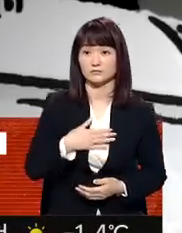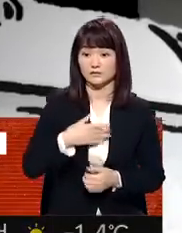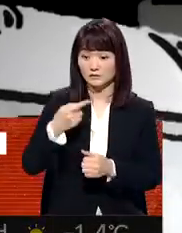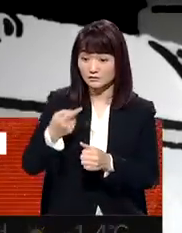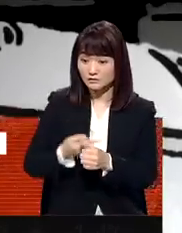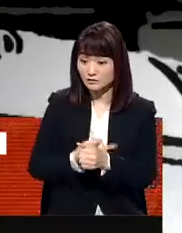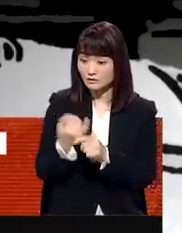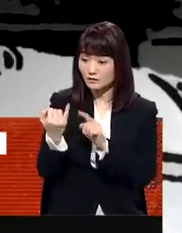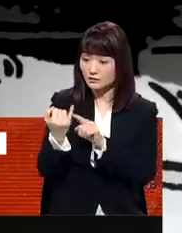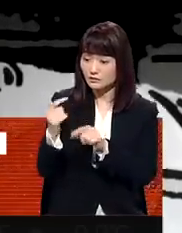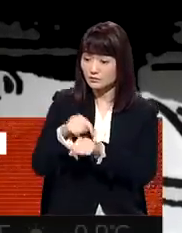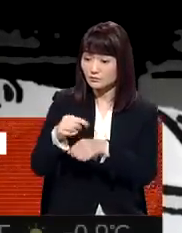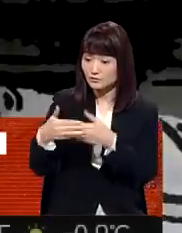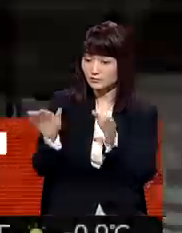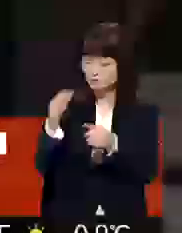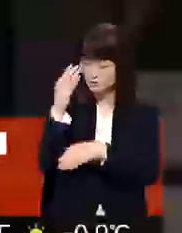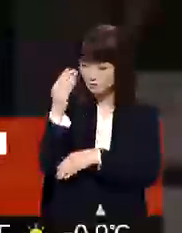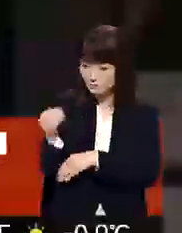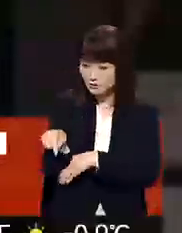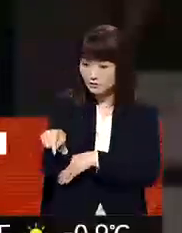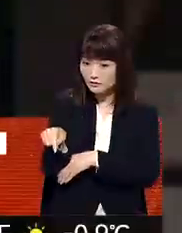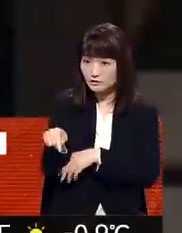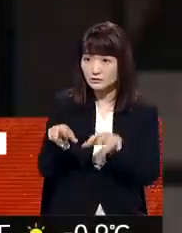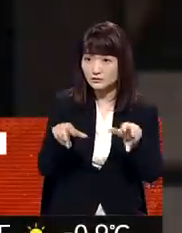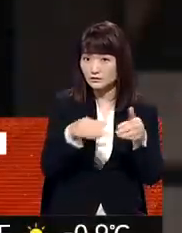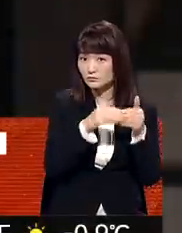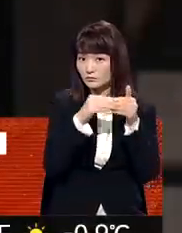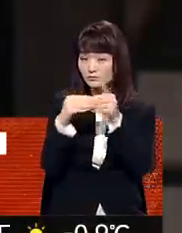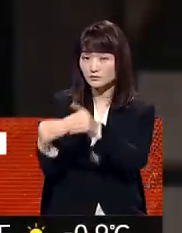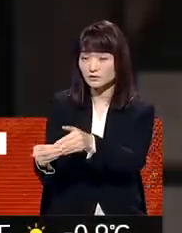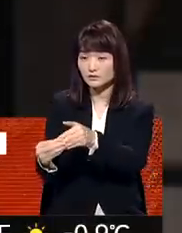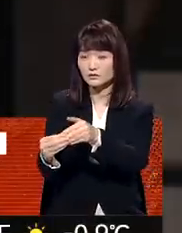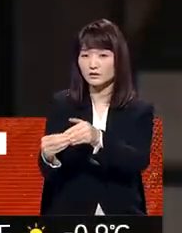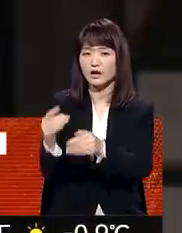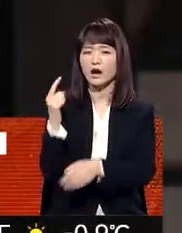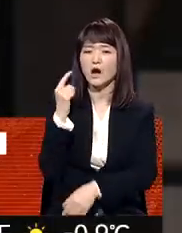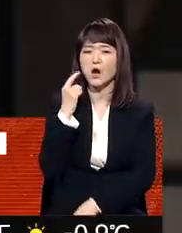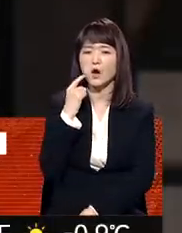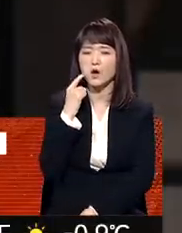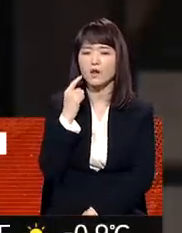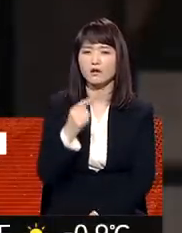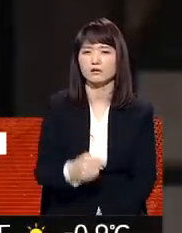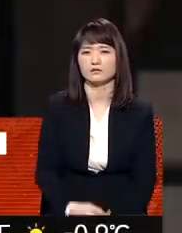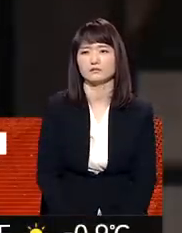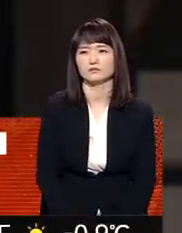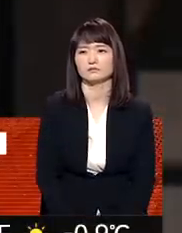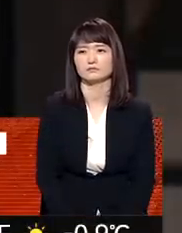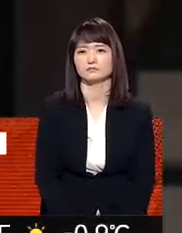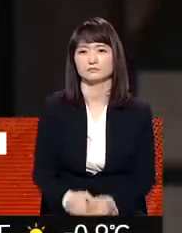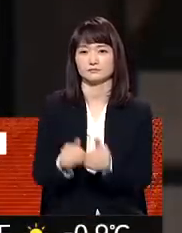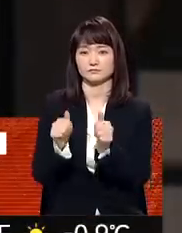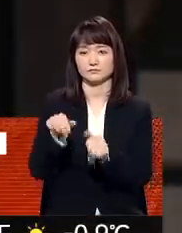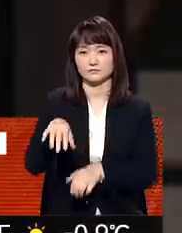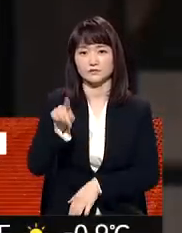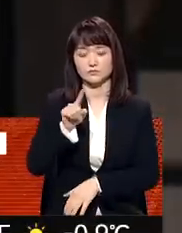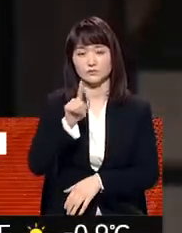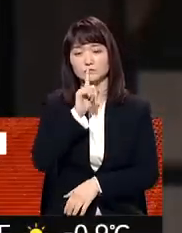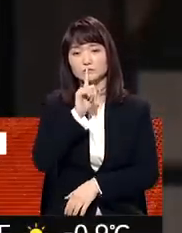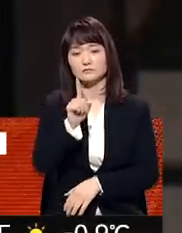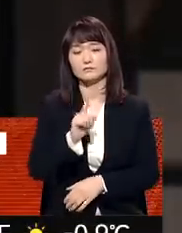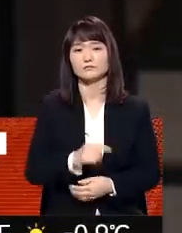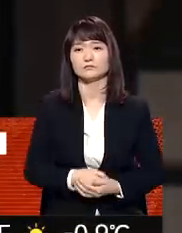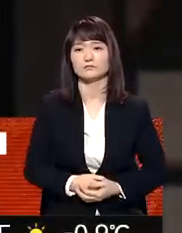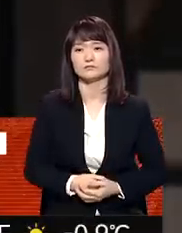사무실에서이 사람 발견했어요 사무실에 발견해서 제가 지금 데리고 왔어요 이렇게 거짓말을 하는 상황 법원에서 무엇을 지정하고